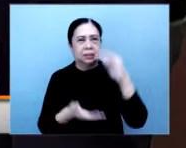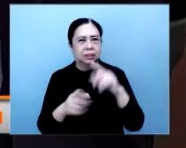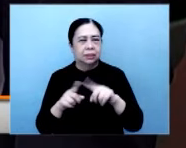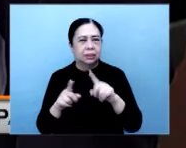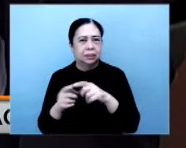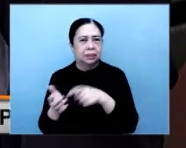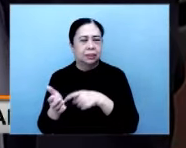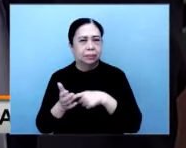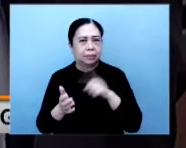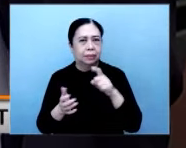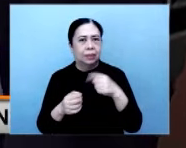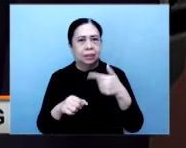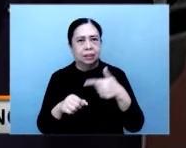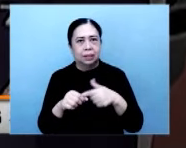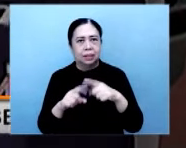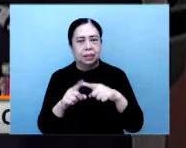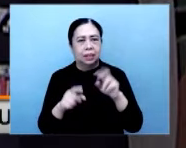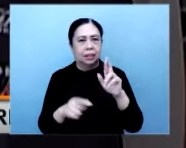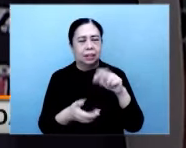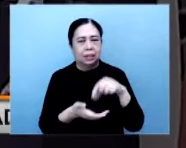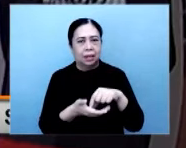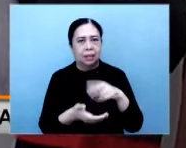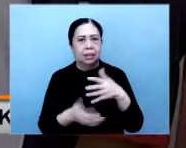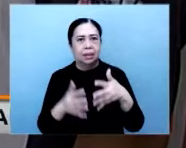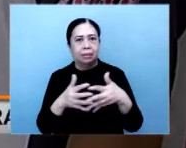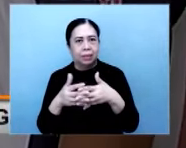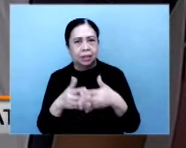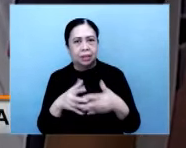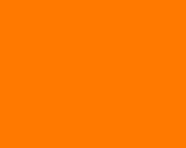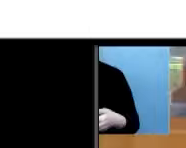ng krudo ng Iraq, Amerika at China.